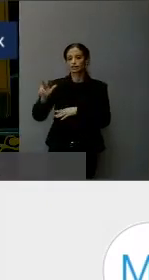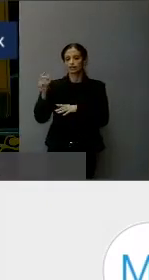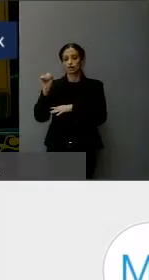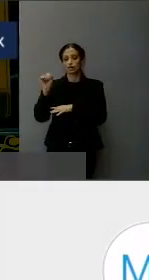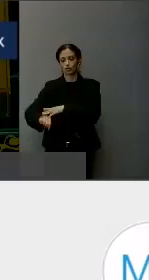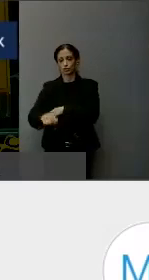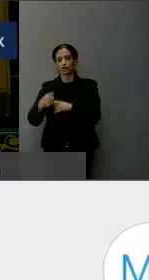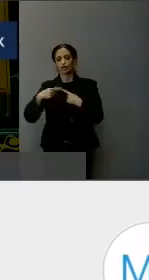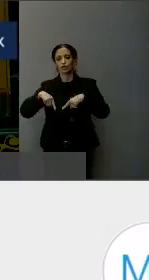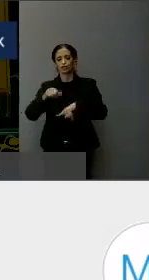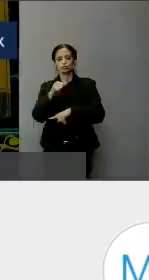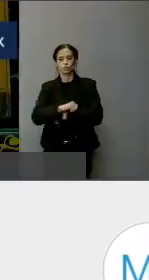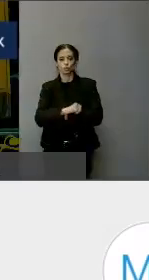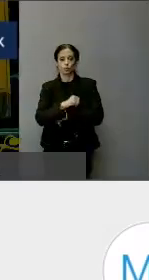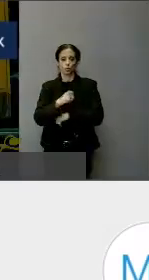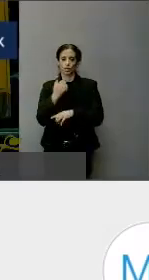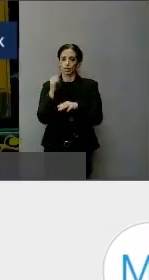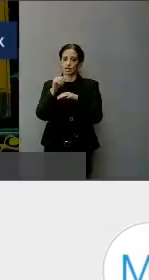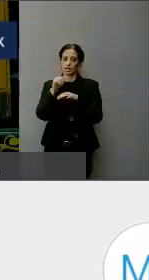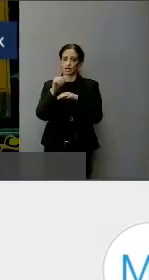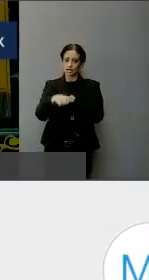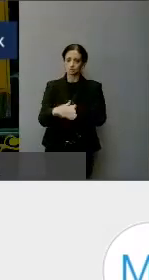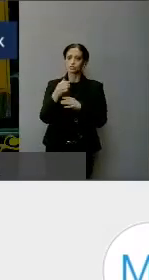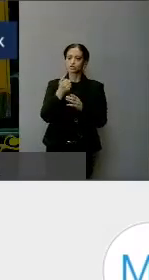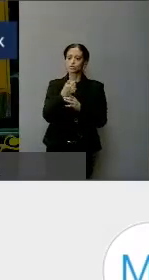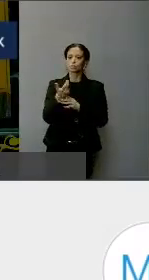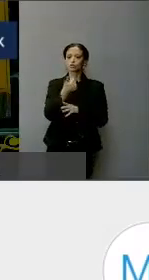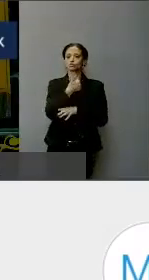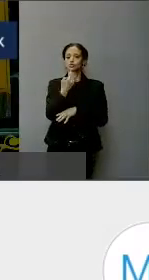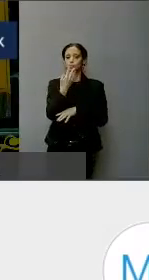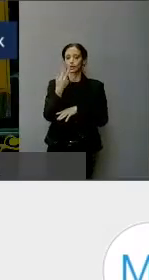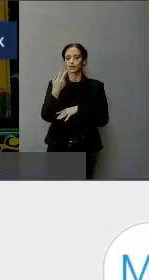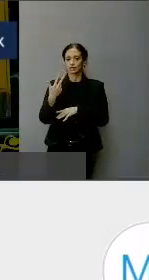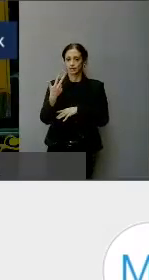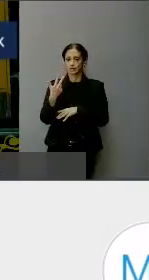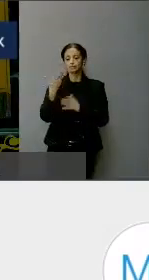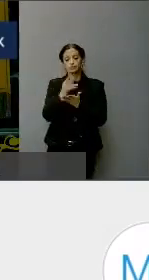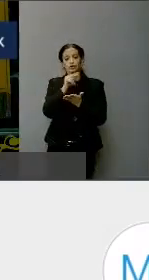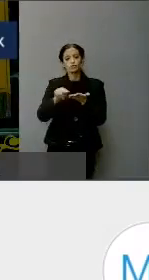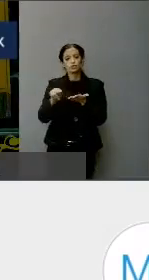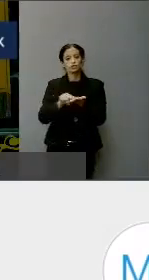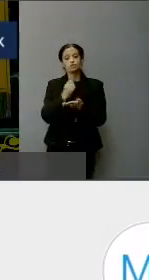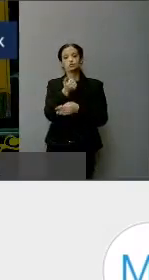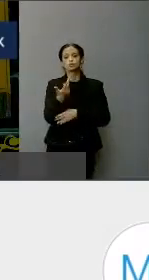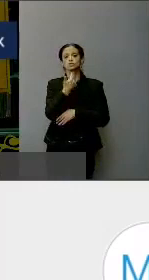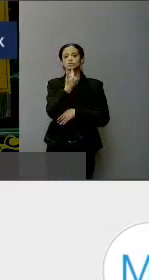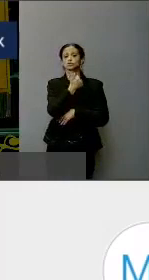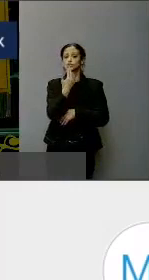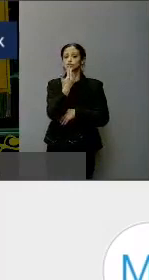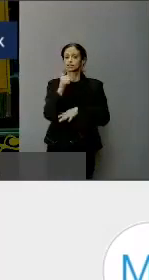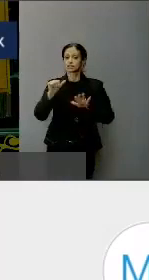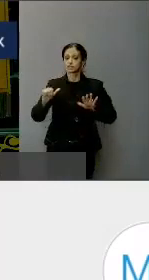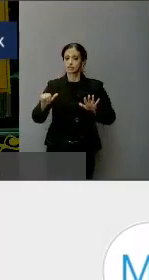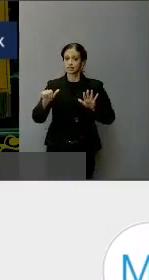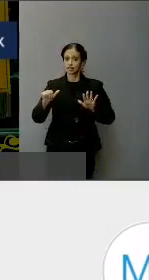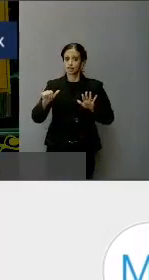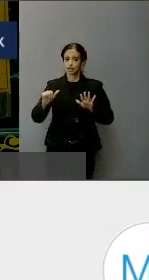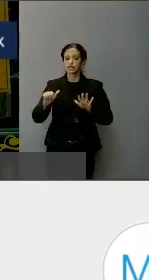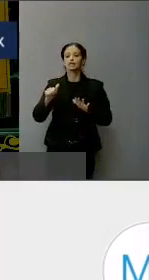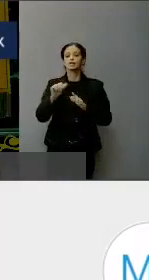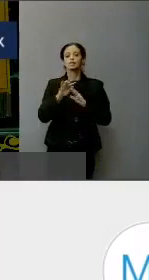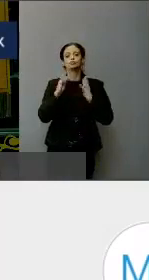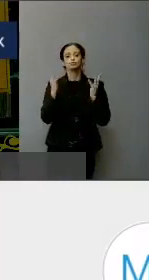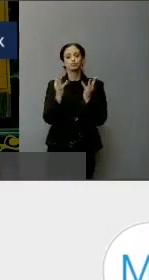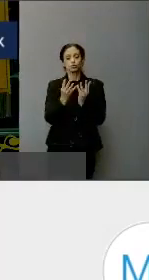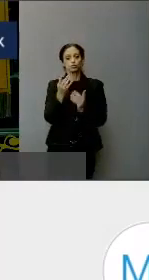il consiglio comunale respinge il numero 143 pongono in votazione numero 136 parere della giunta